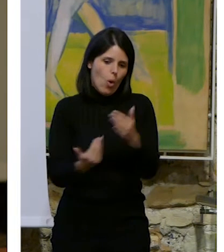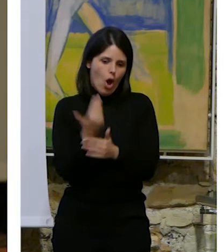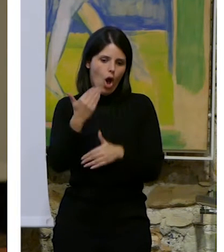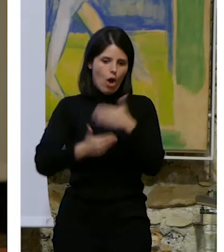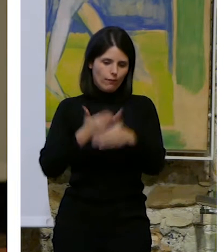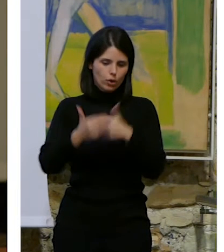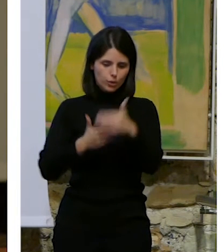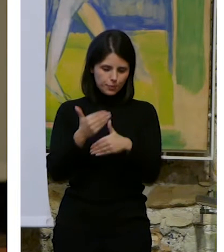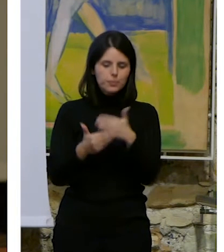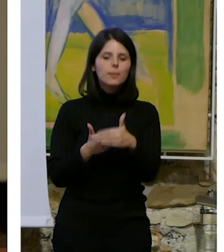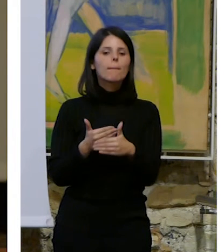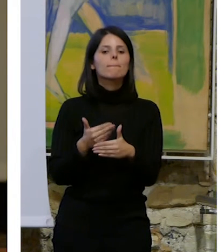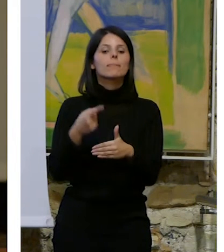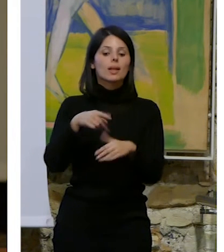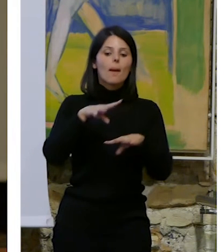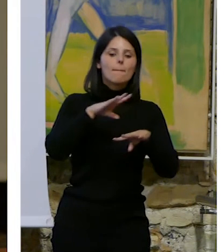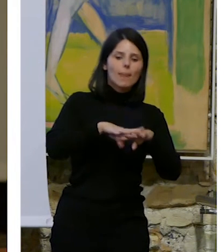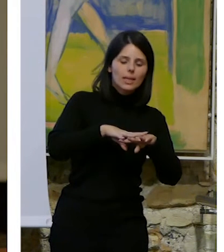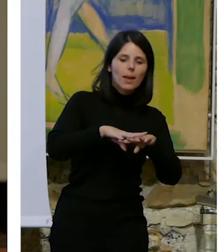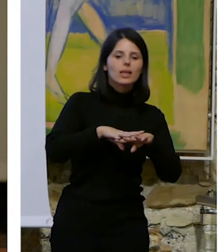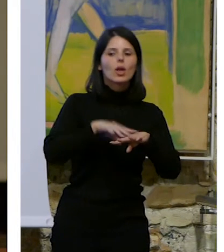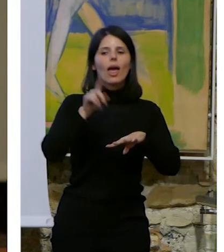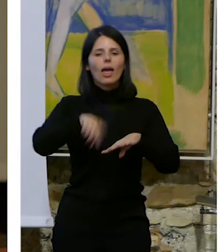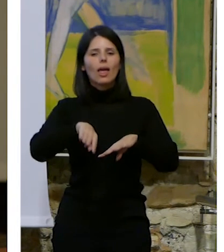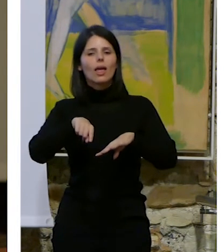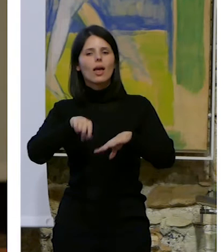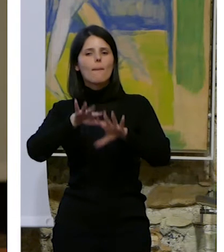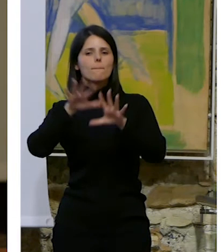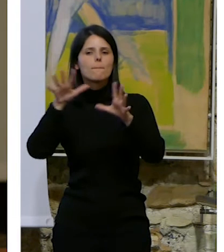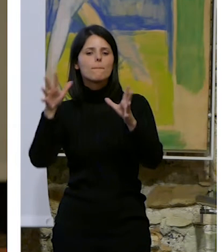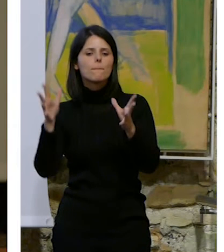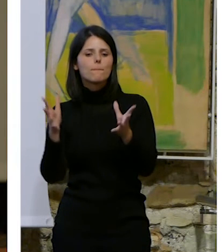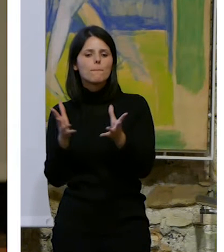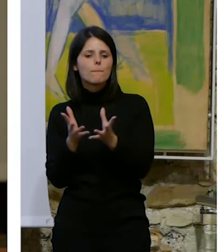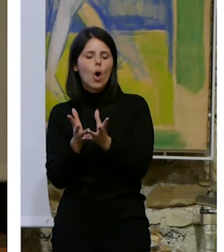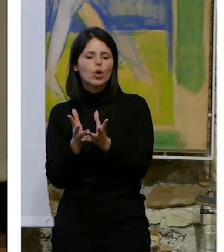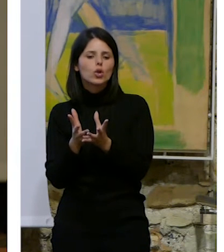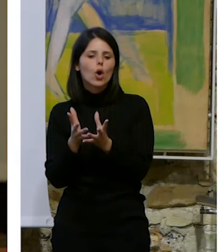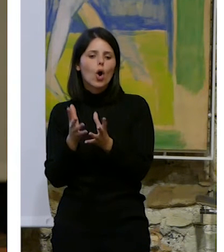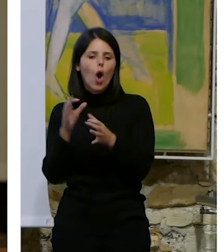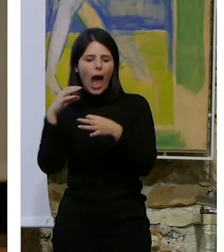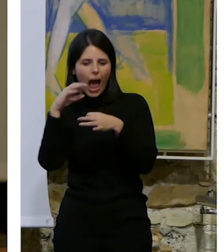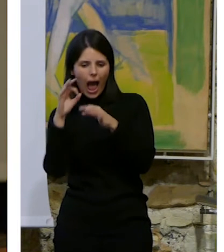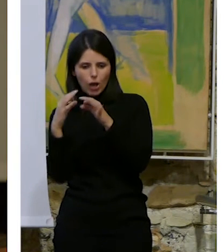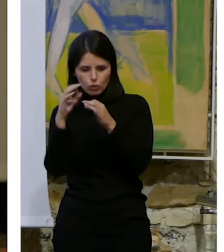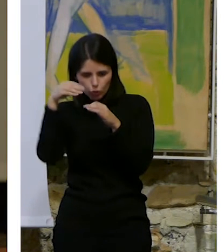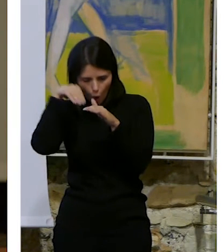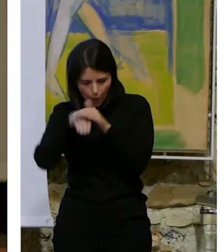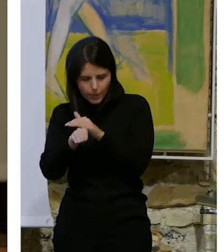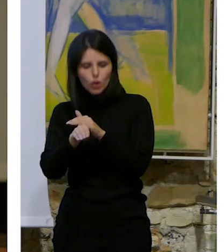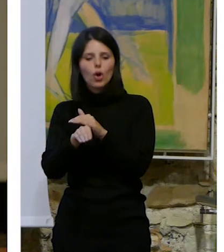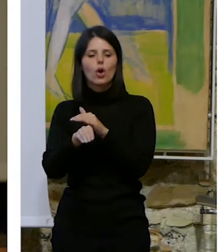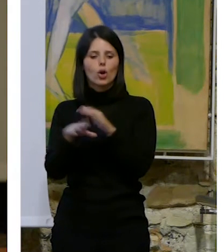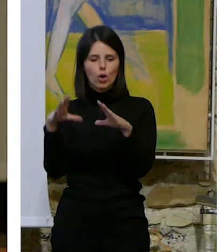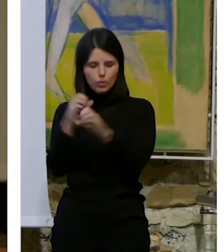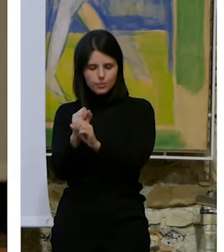un riscontro fra quelle matematiche e il mondo, per esempio, il mondo subatomico, altrimenti non lo capiremmo. Esiste